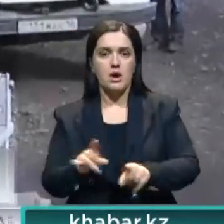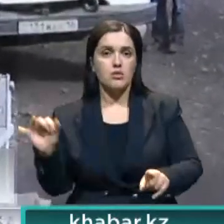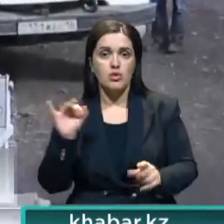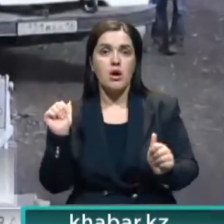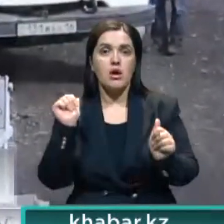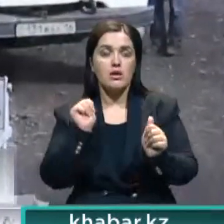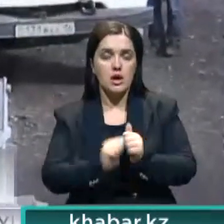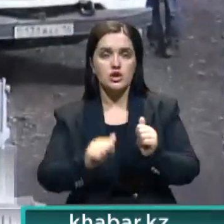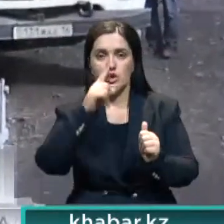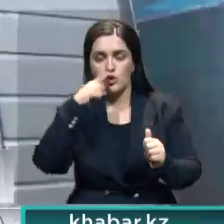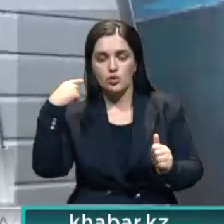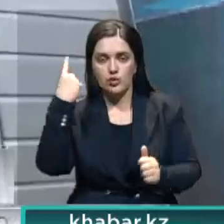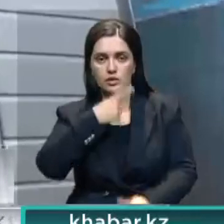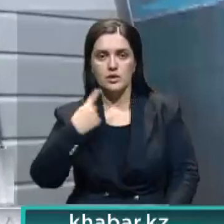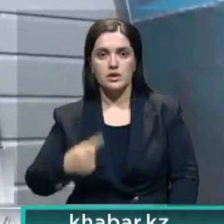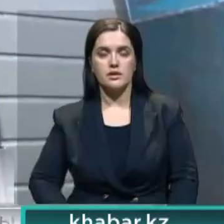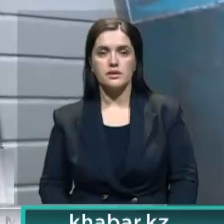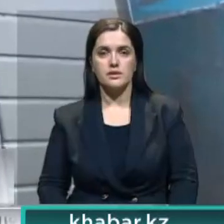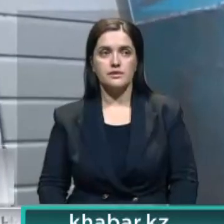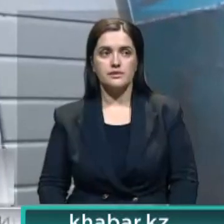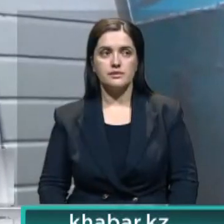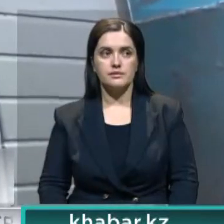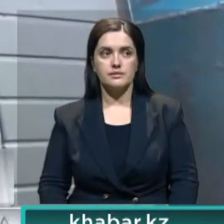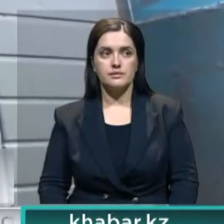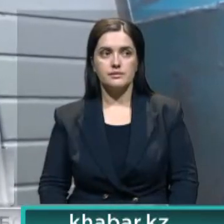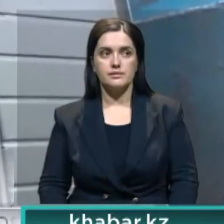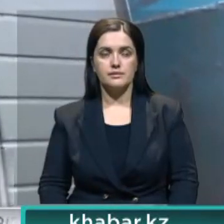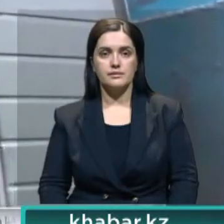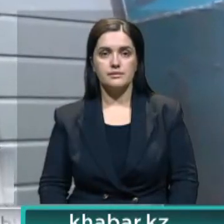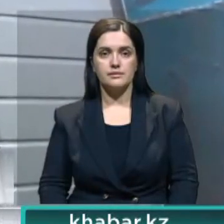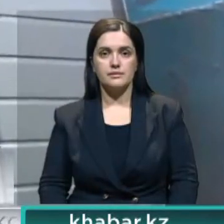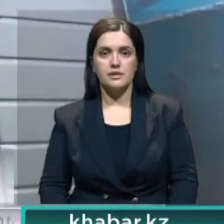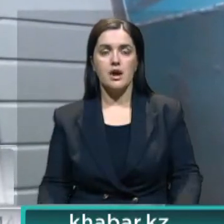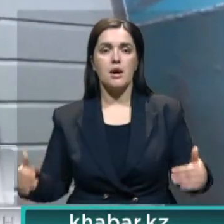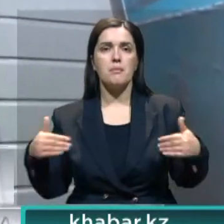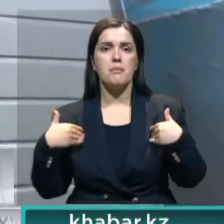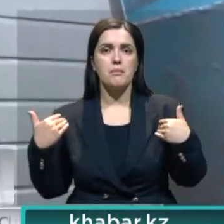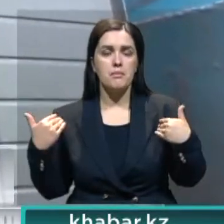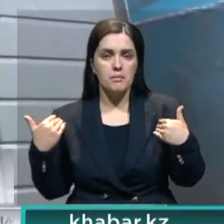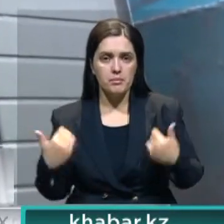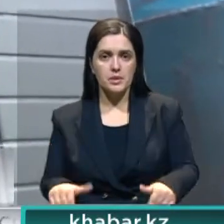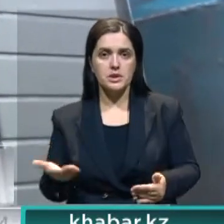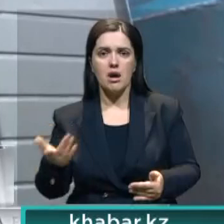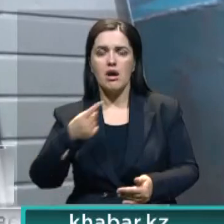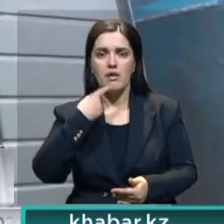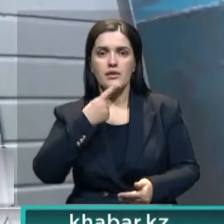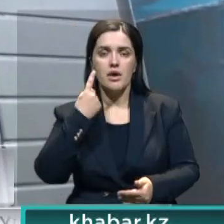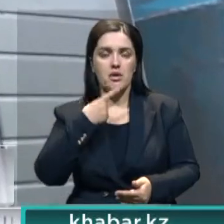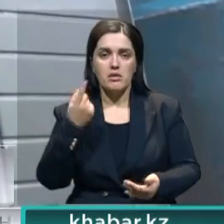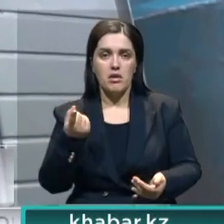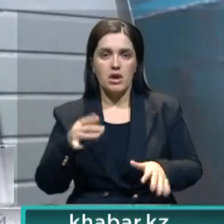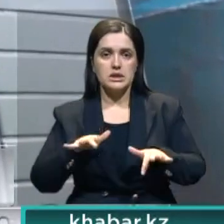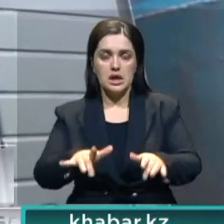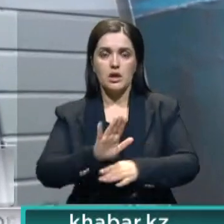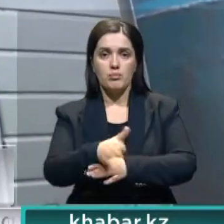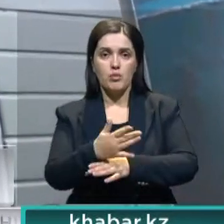повторяется здесь каждый год. Без толку все. Слова говорим, а дело не делается. Это